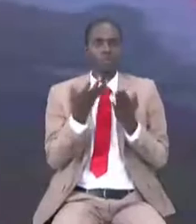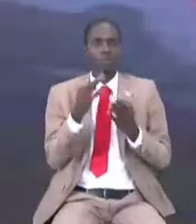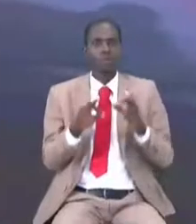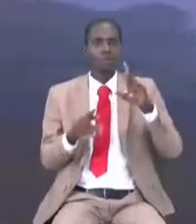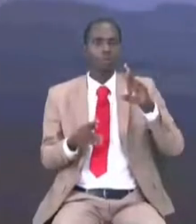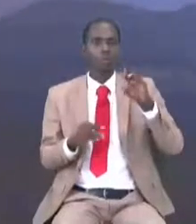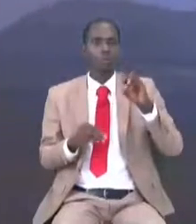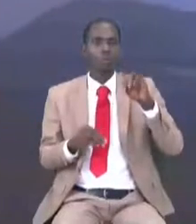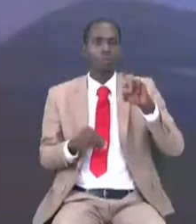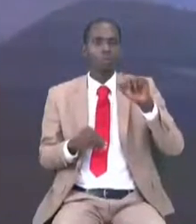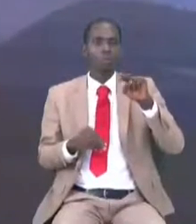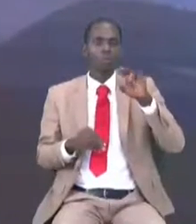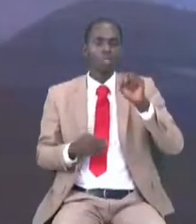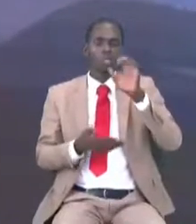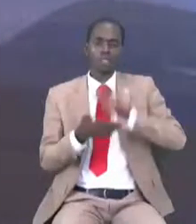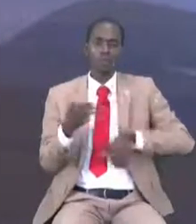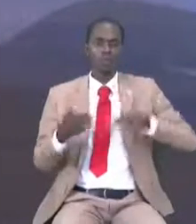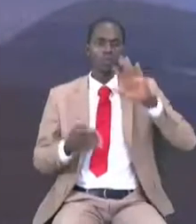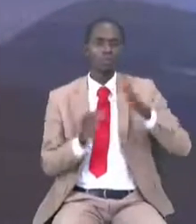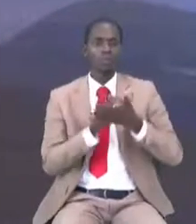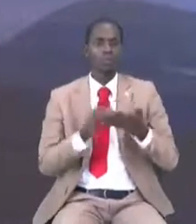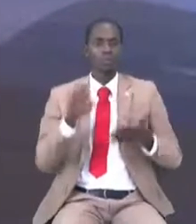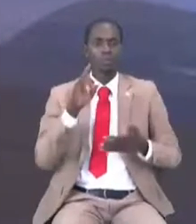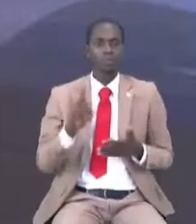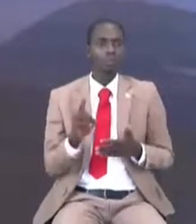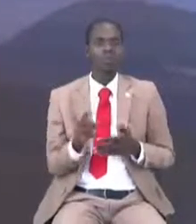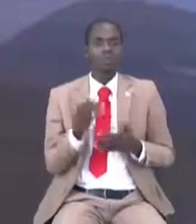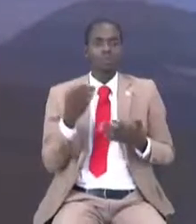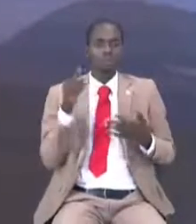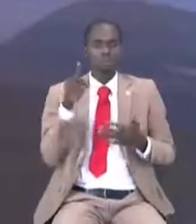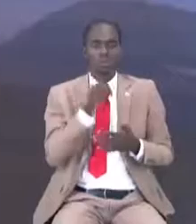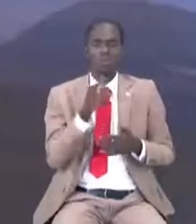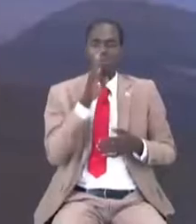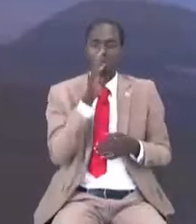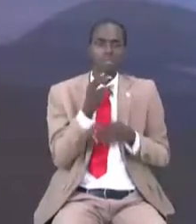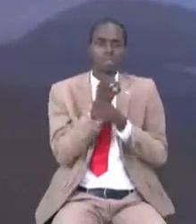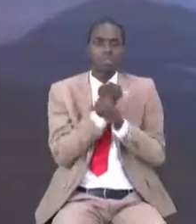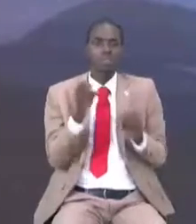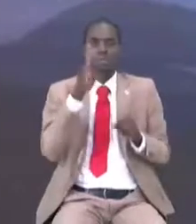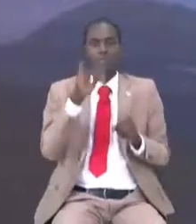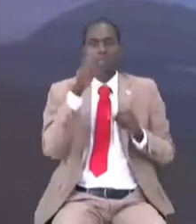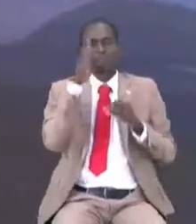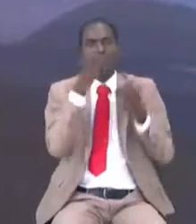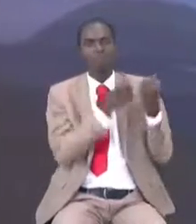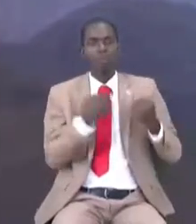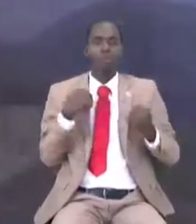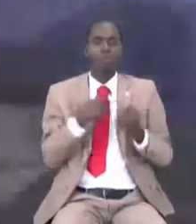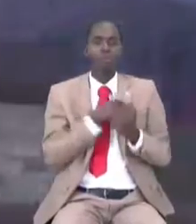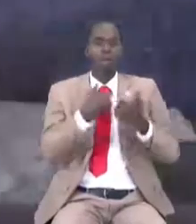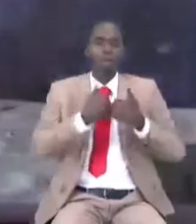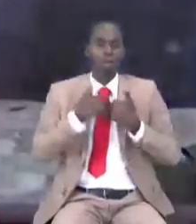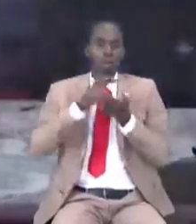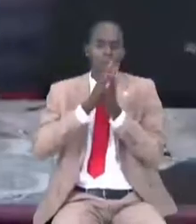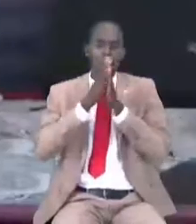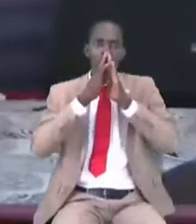foi, nous avons la paix avec Dieu par notre Seigneur Jésus-Christ. C'est le seul moyen, la